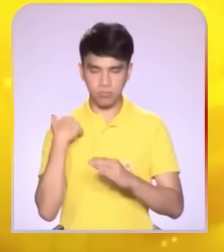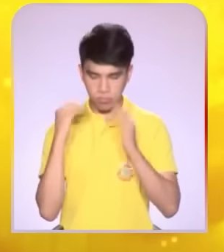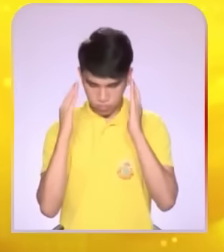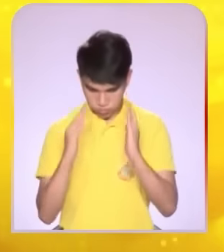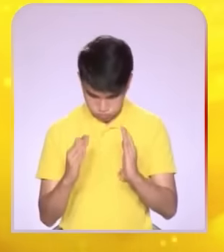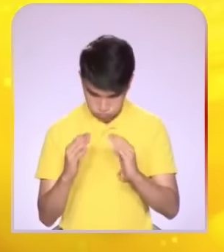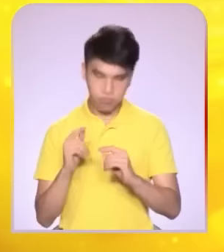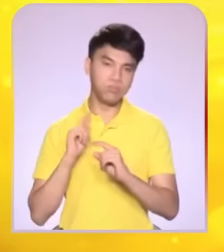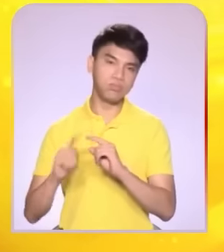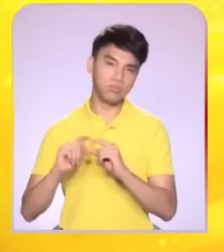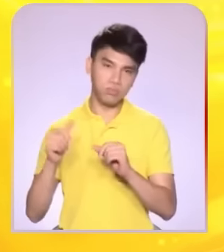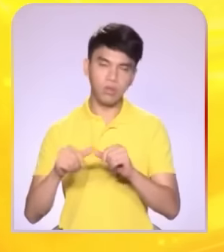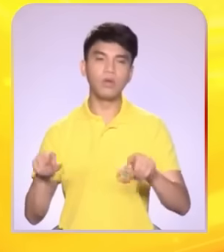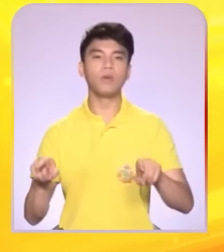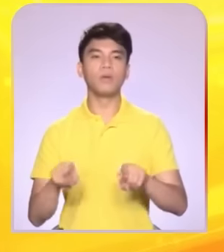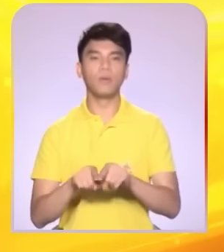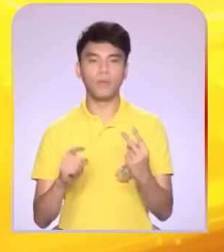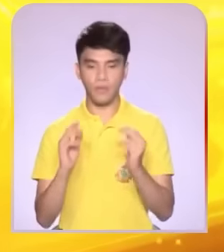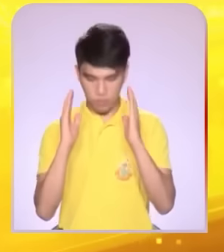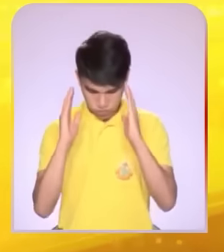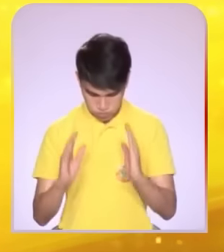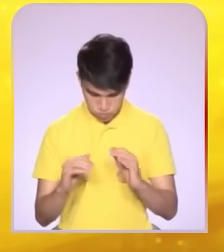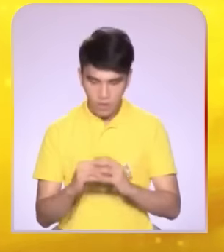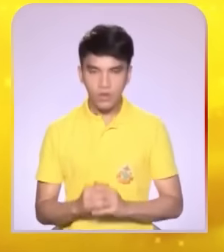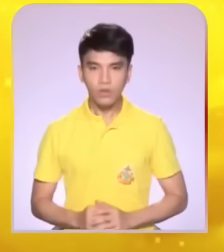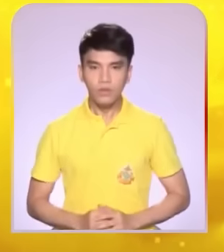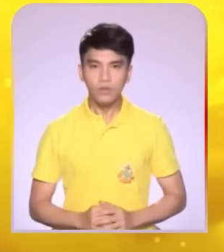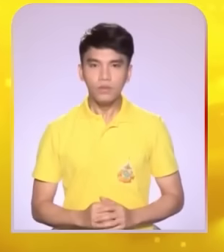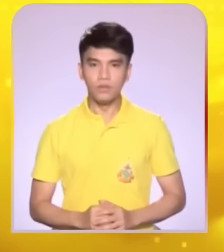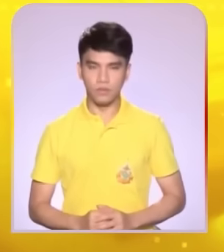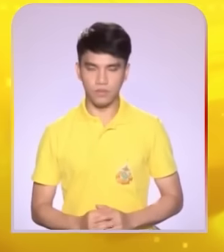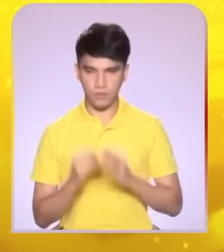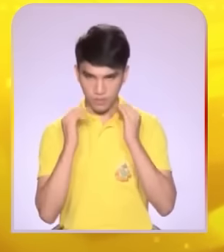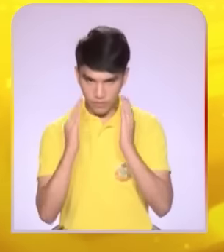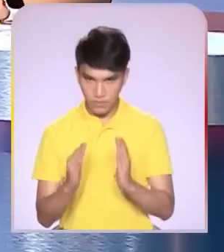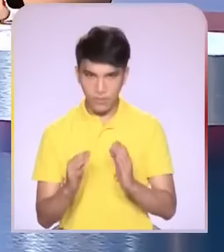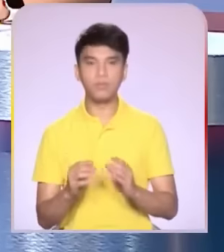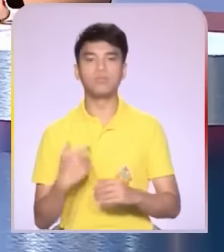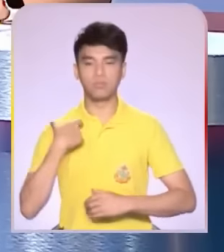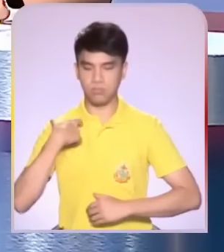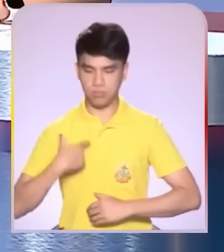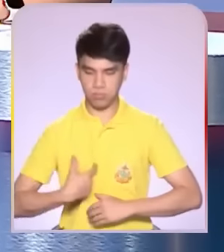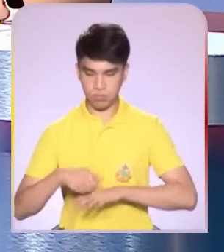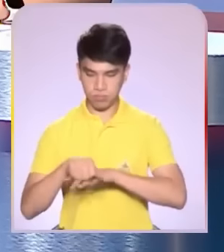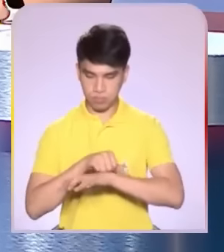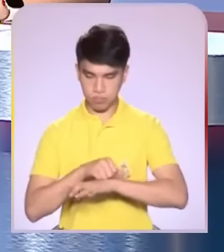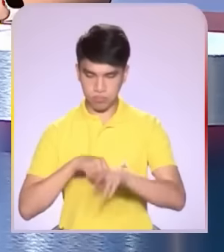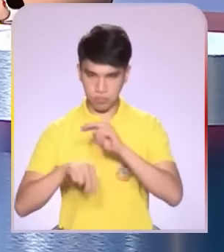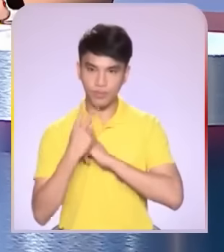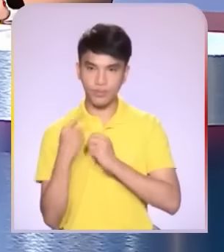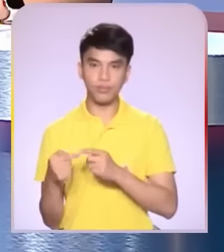หายจากประเด็นนี้แหละฮะอย่าง ค ุณกุ๊บสองท่านด้วยกันนะครับคุณชมและคุณเปิ้ลนะฮะรวมถึงอาจารย์สงกรานต์ด้วยเดี๋ยวมาขยายกันต่